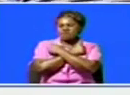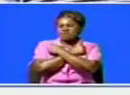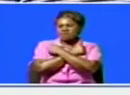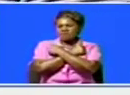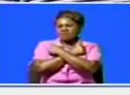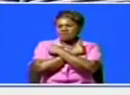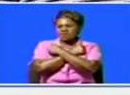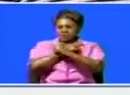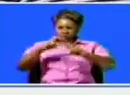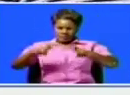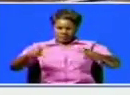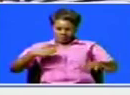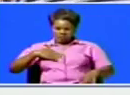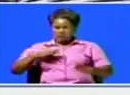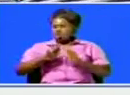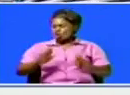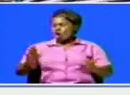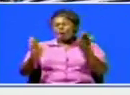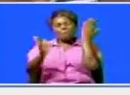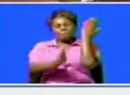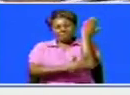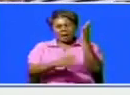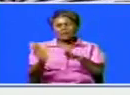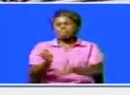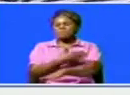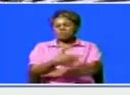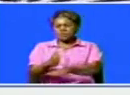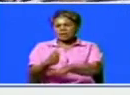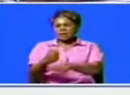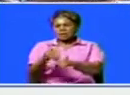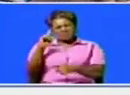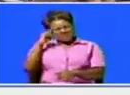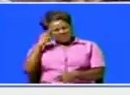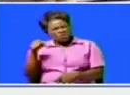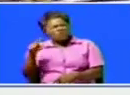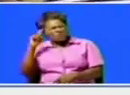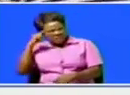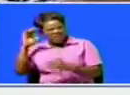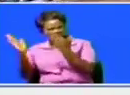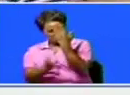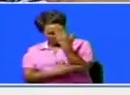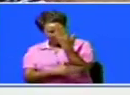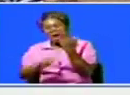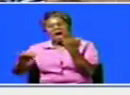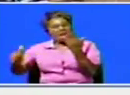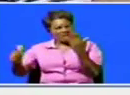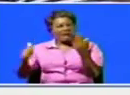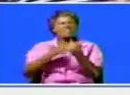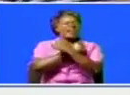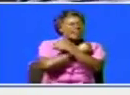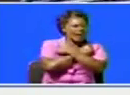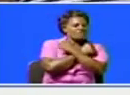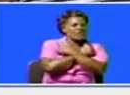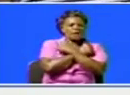kulingana na utafiti wangu, hakuna muziki mbaya juu. Mm-hmm. Ile unadhani labda ni mbaya, iko na mashabiki wake. Yeah,